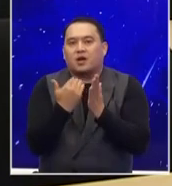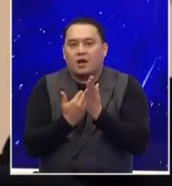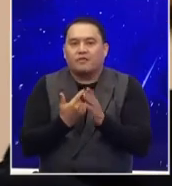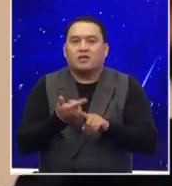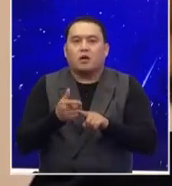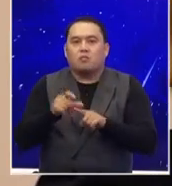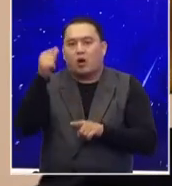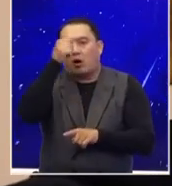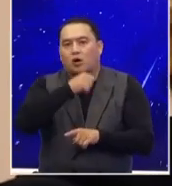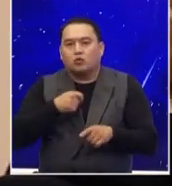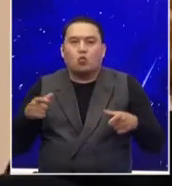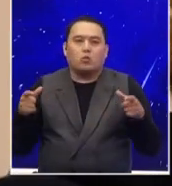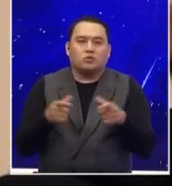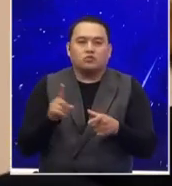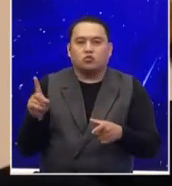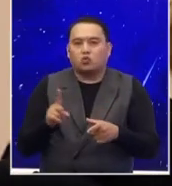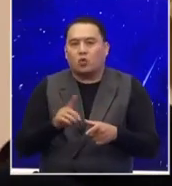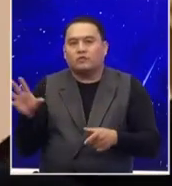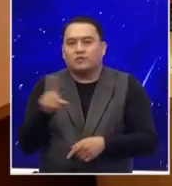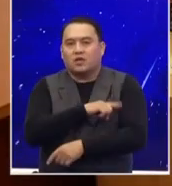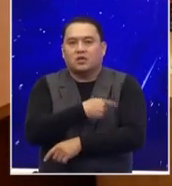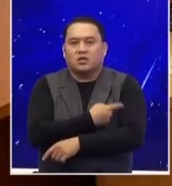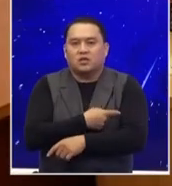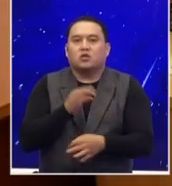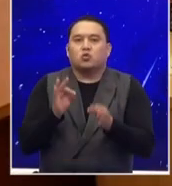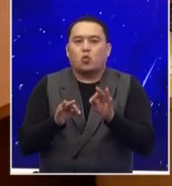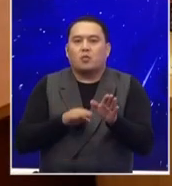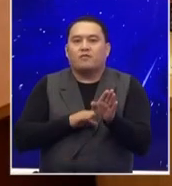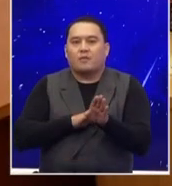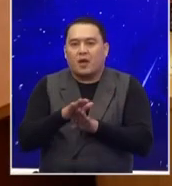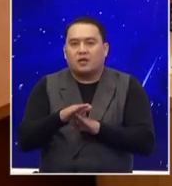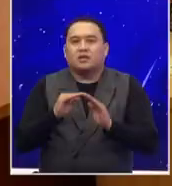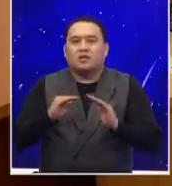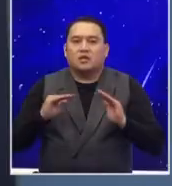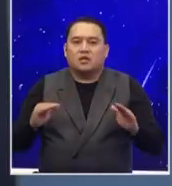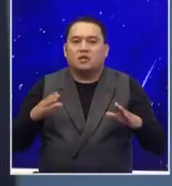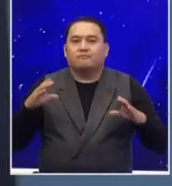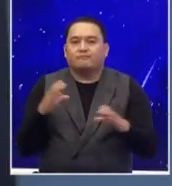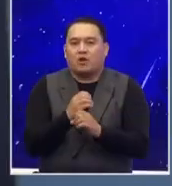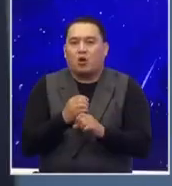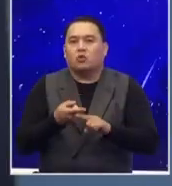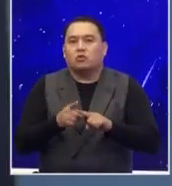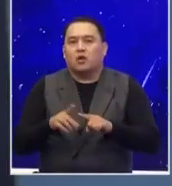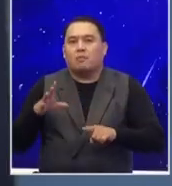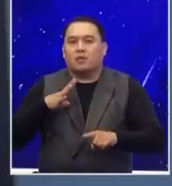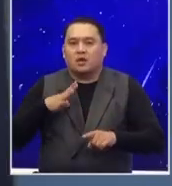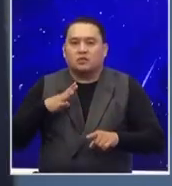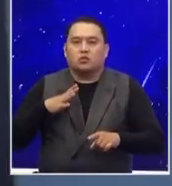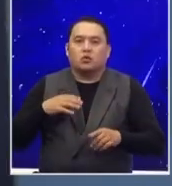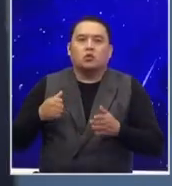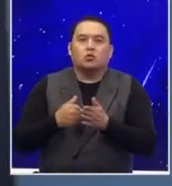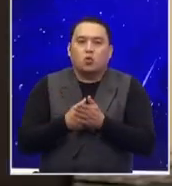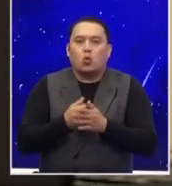В этом году в связи с пандемией, чтобы соблюдать все санитарные нормы, количество детей, одновременно посещающих занятия, было